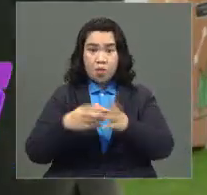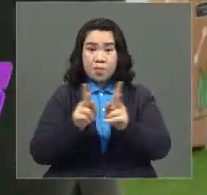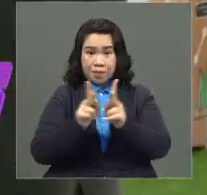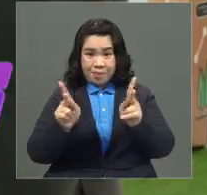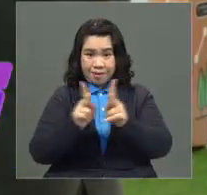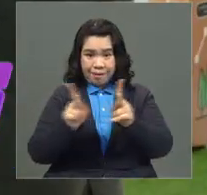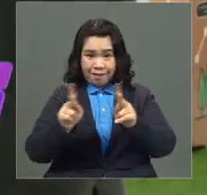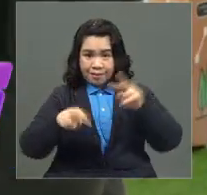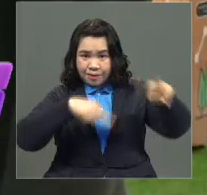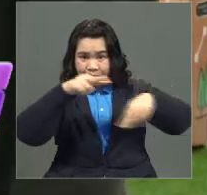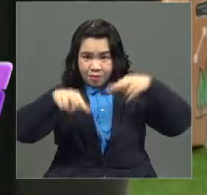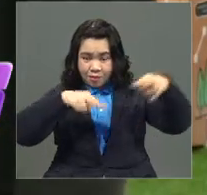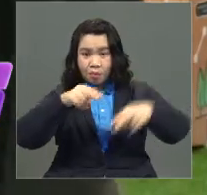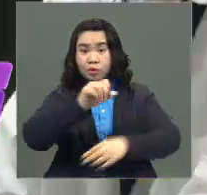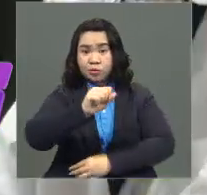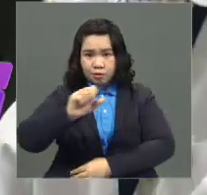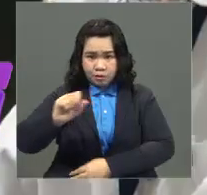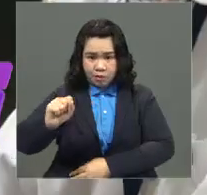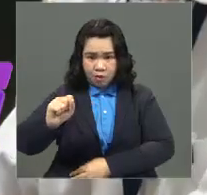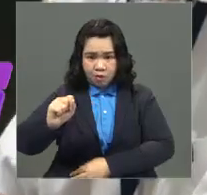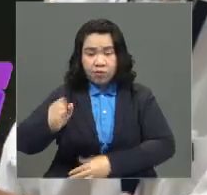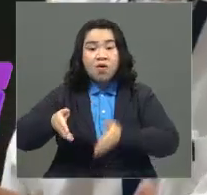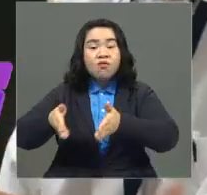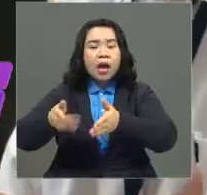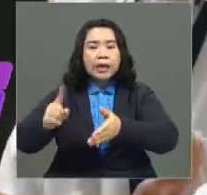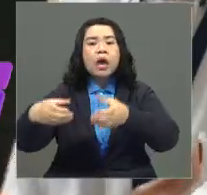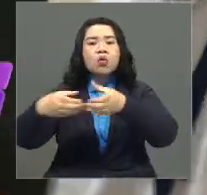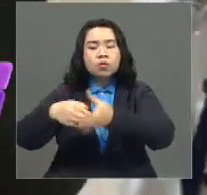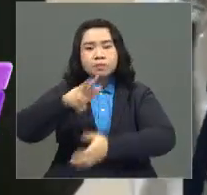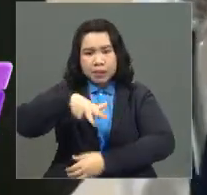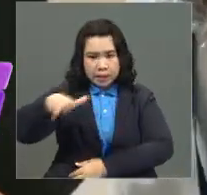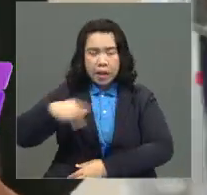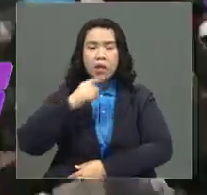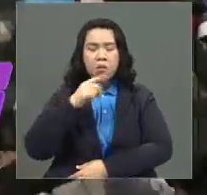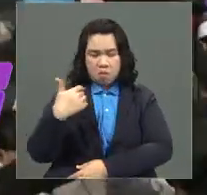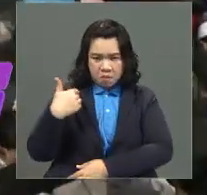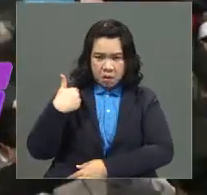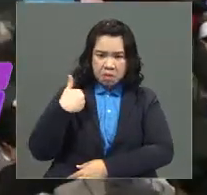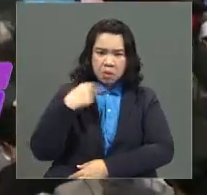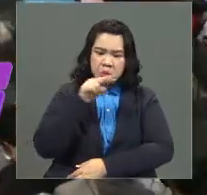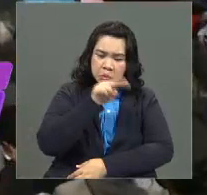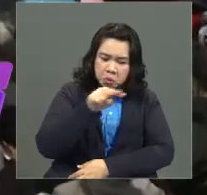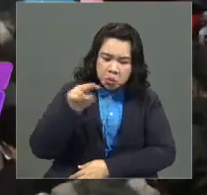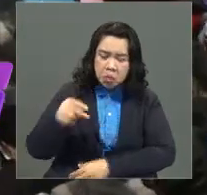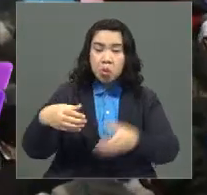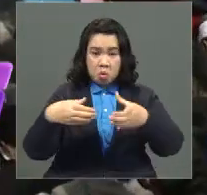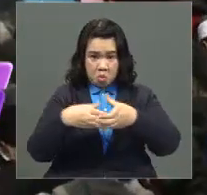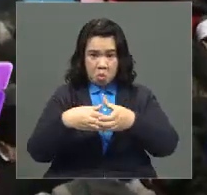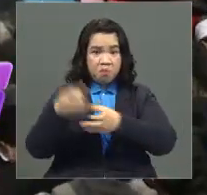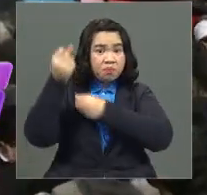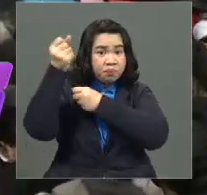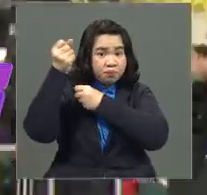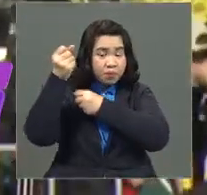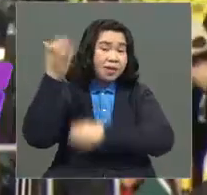าธิการการปกครองสภาผู้แทนราษฎรในส่วนของพรรคเพื่อไทยกล่าวว่าได้ติดตามการชุมนุมของคณะประชาชนปลดแ